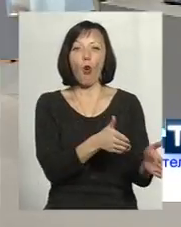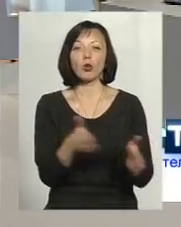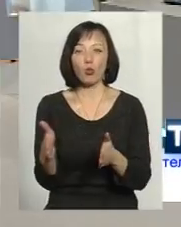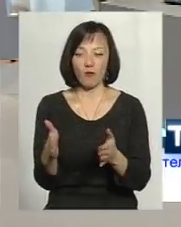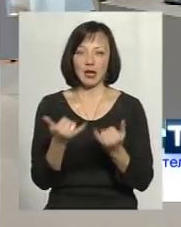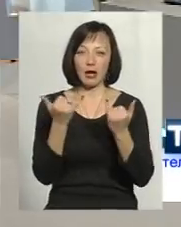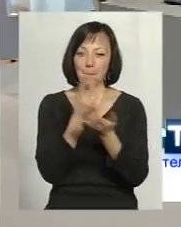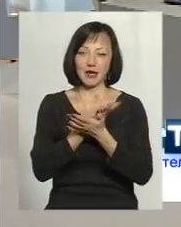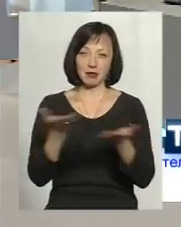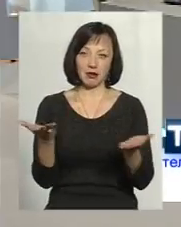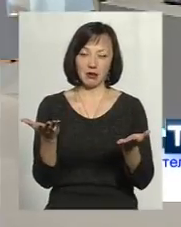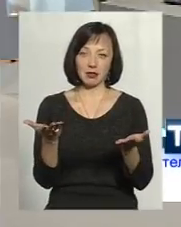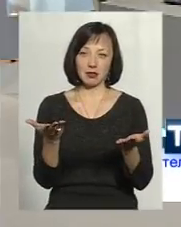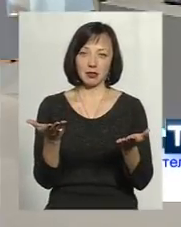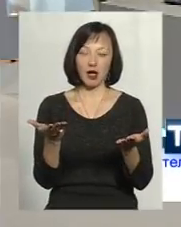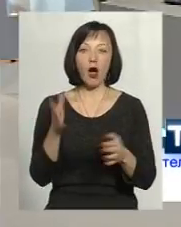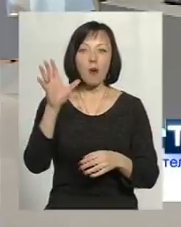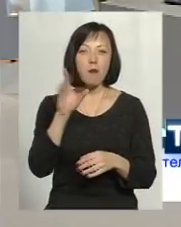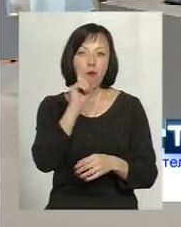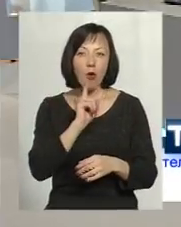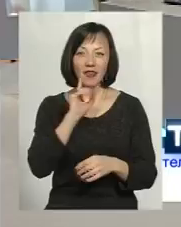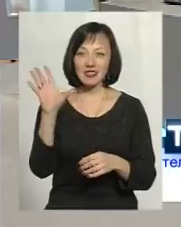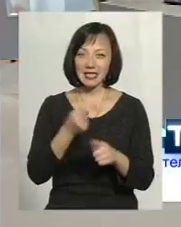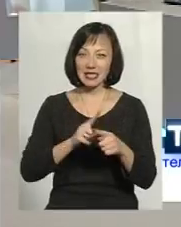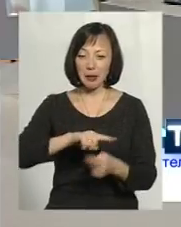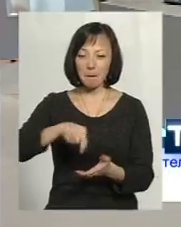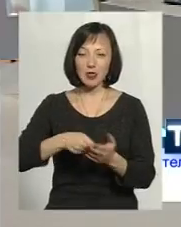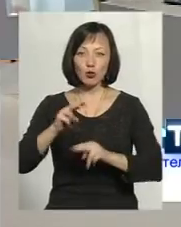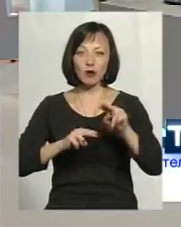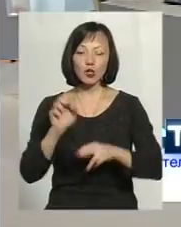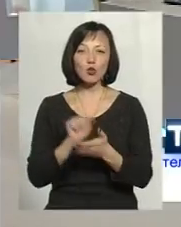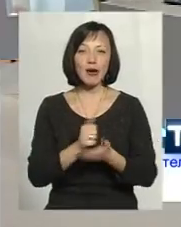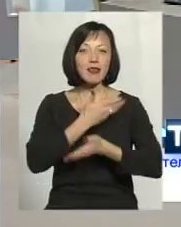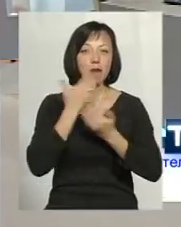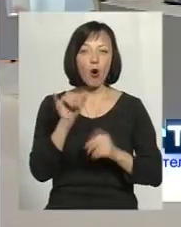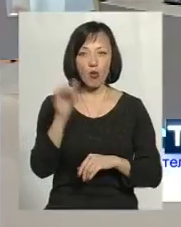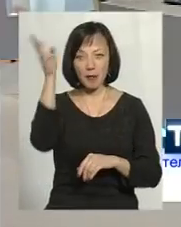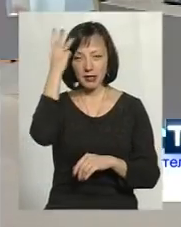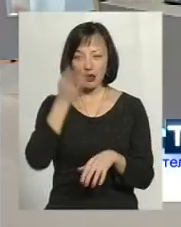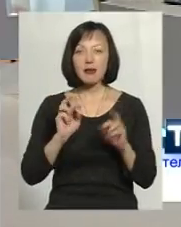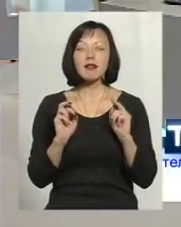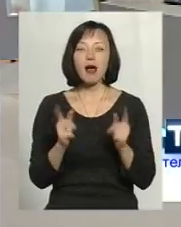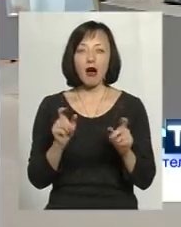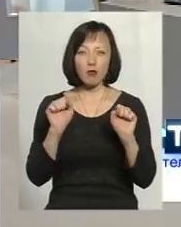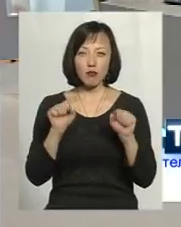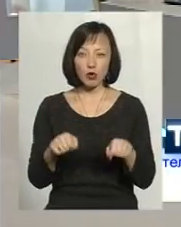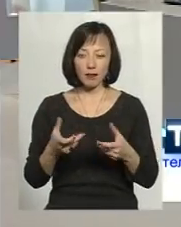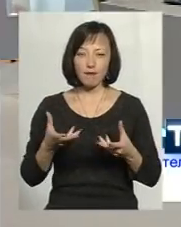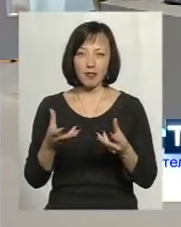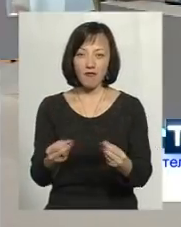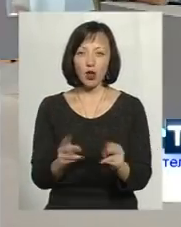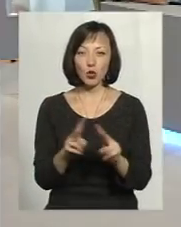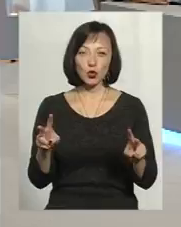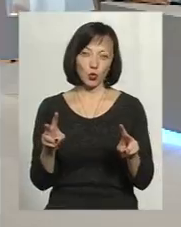для презентації, для широких кіл. Доки всіх цих містобудівних документів немає у Хмельницькому, яким чином можна впливати на тих,